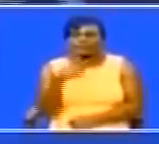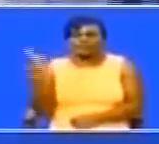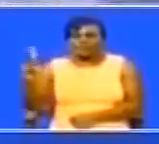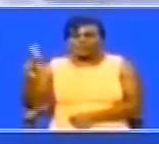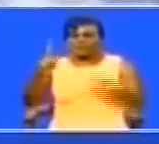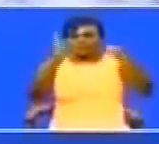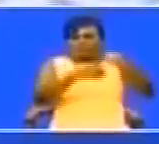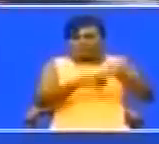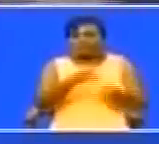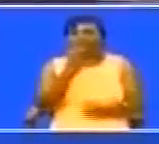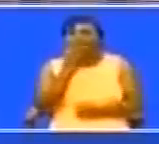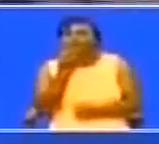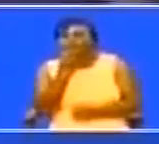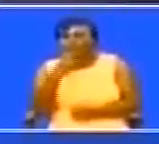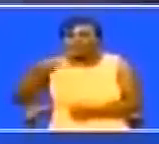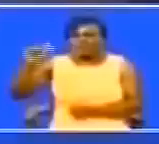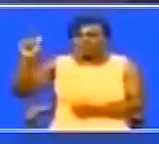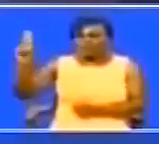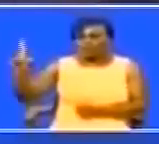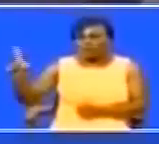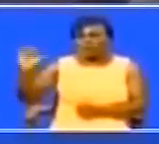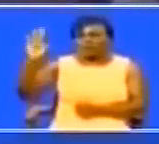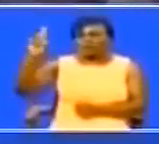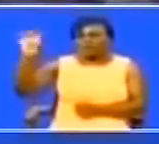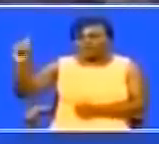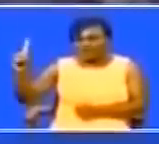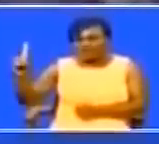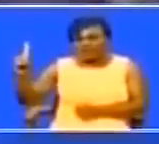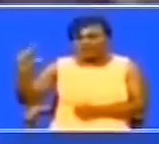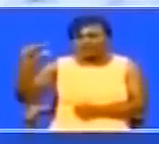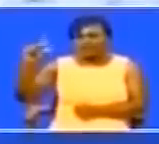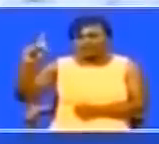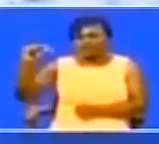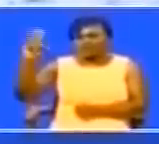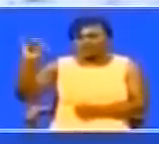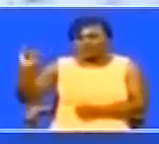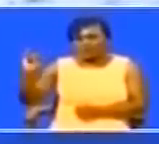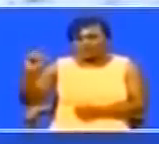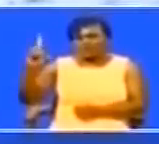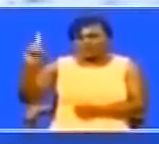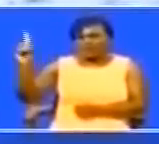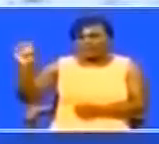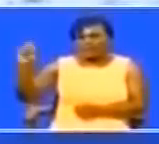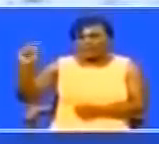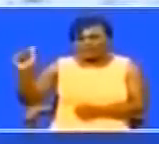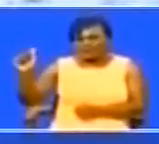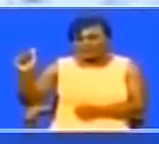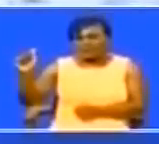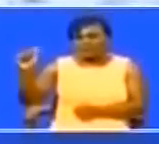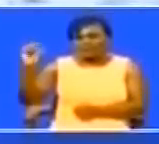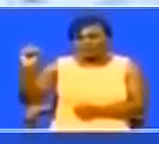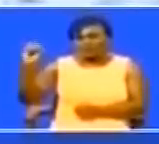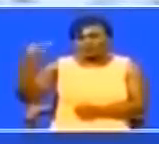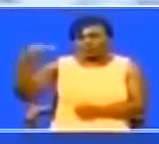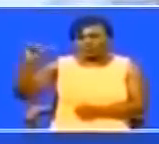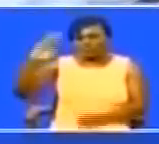6, Jomo Kenyatta, Paul Ngei, Fred Kubai, Kungu Kumba, Bildad Kagia and Achen Oneko.